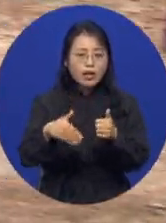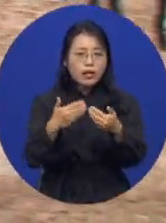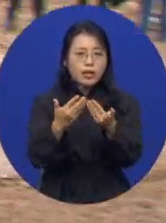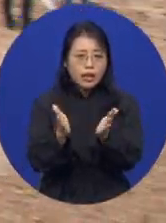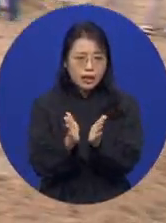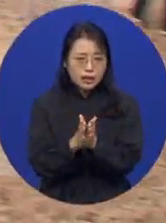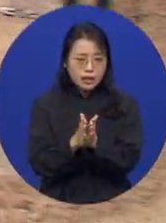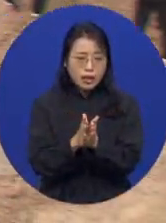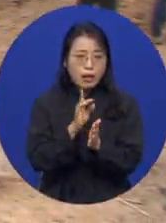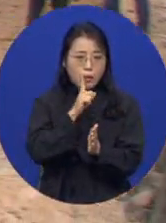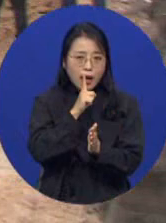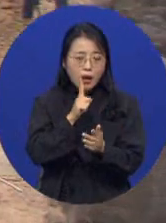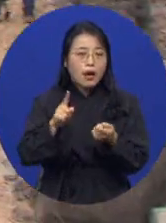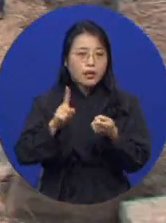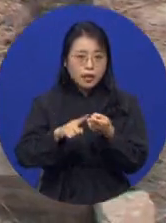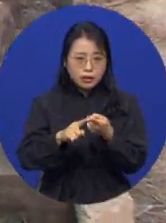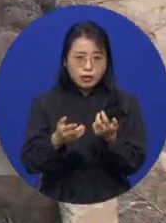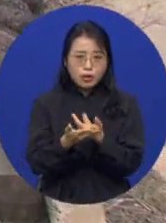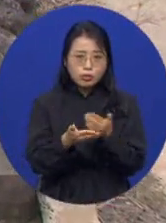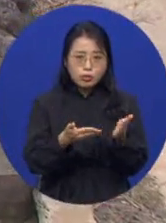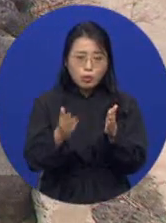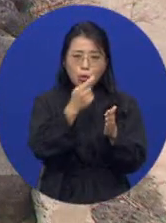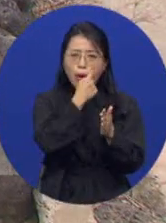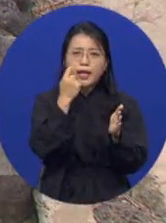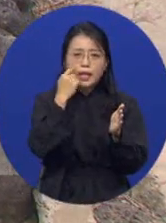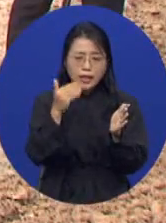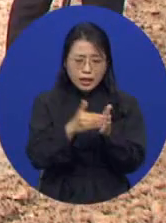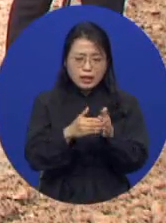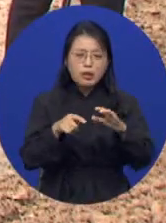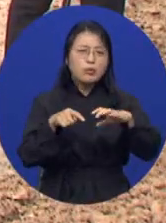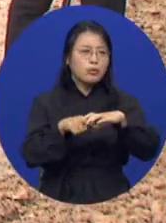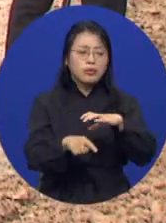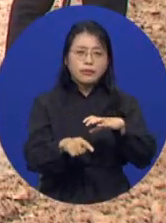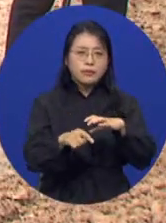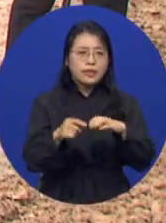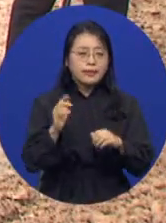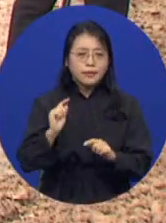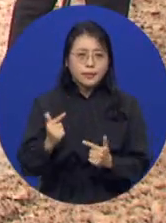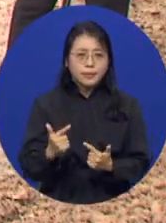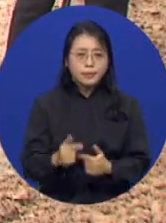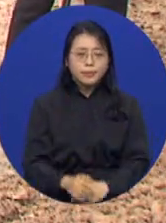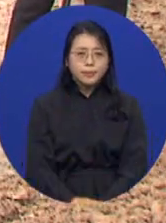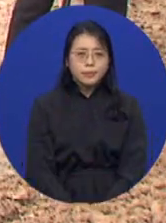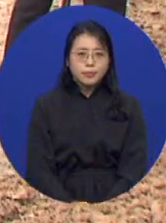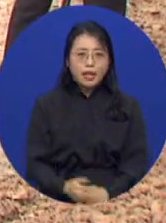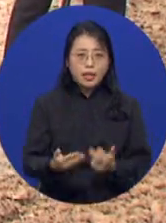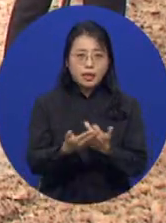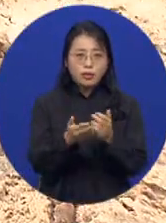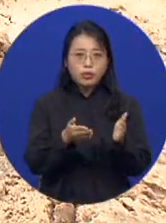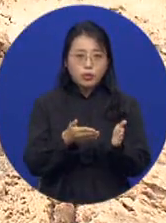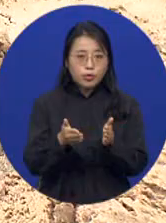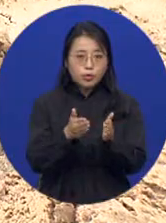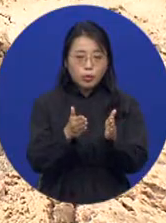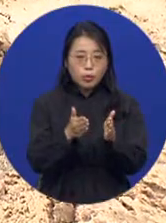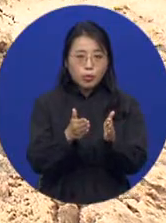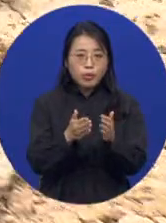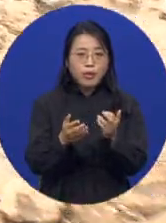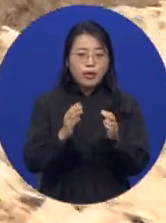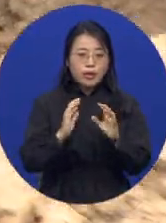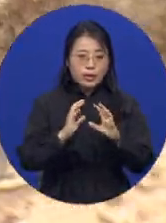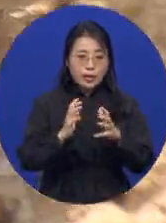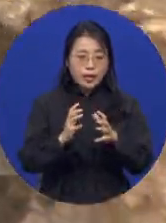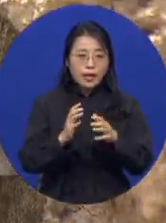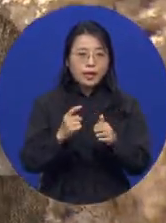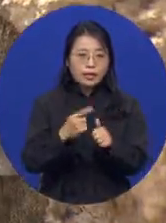주장과 관련해 제주도가 동굴이 아니라는 결론을 내렸습니다 제주도 세계유산 본부는